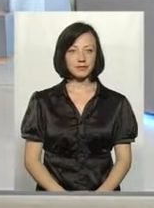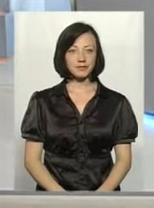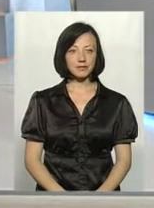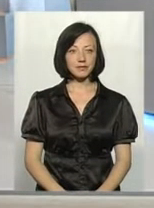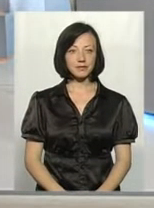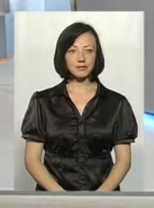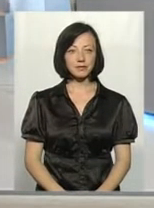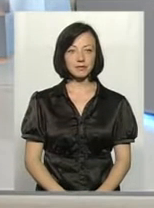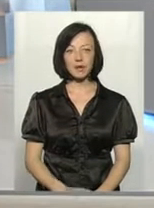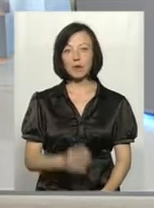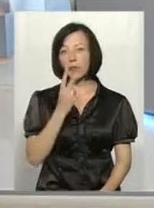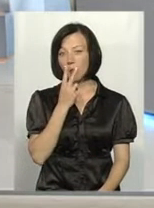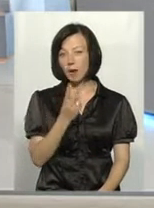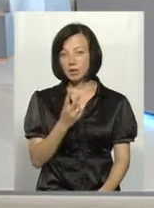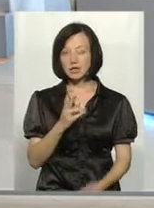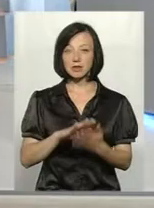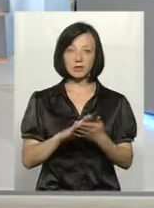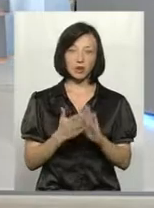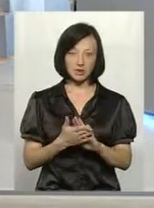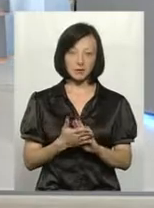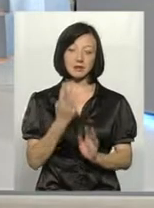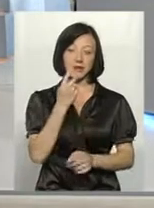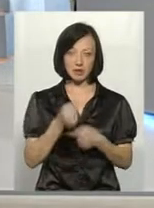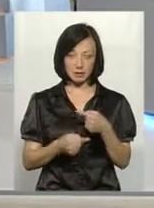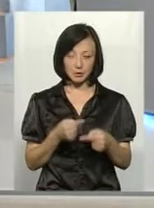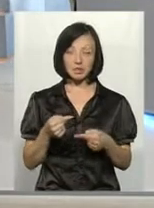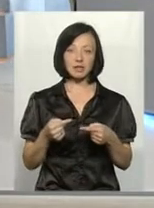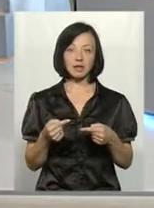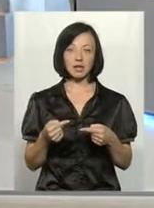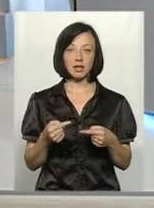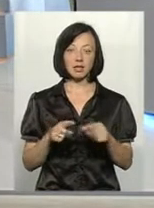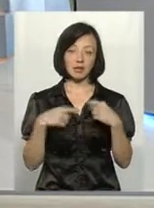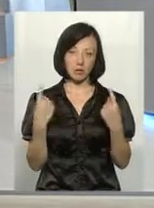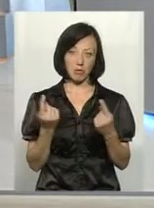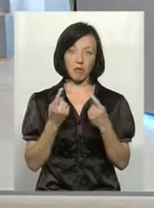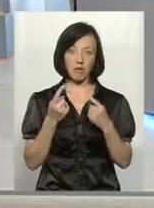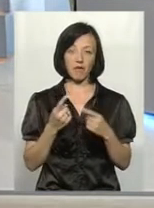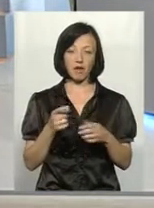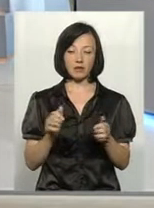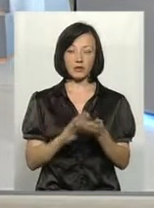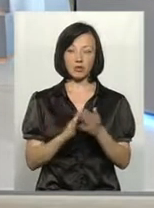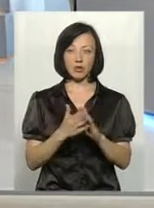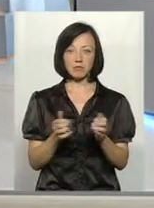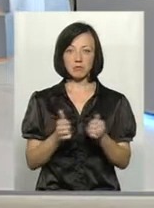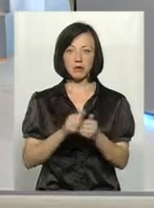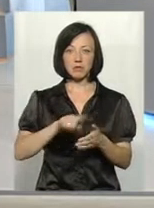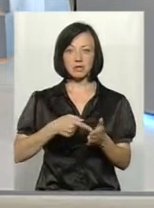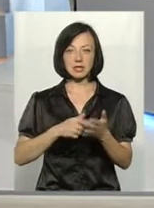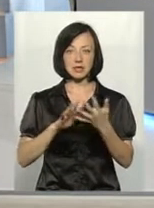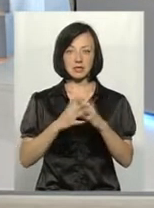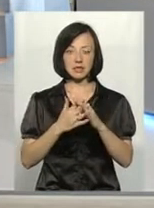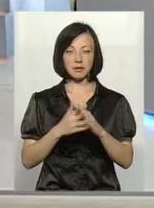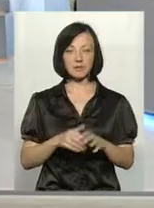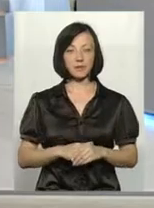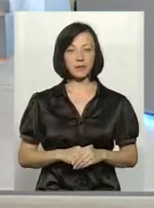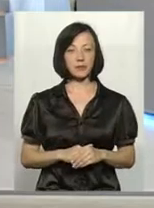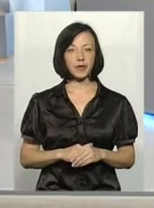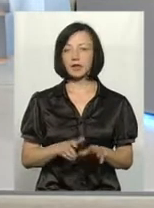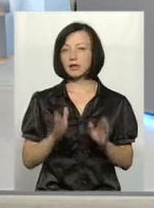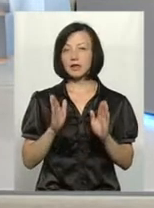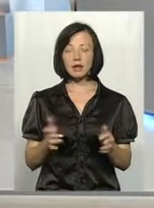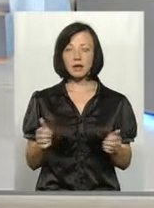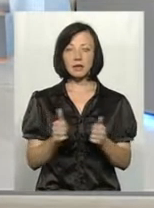От побачили, картина традиційна, типова картина для приміських сіл Хмельниччини. Вона типова не тільки для